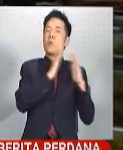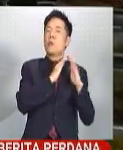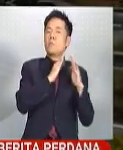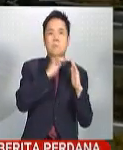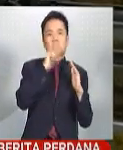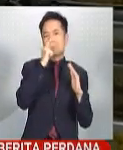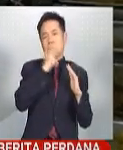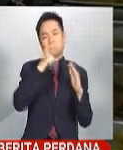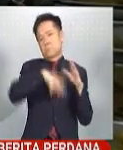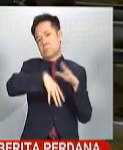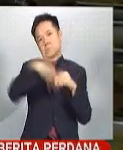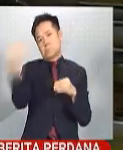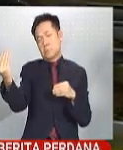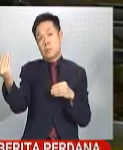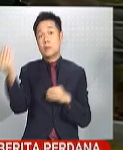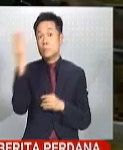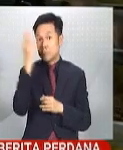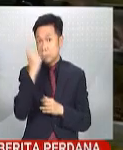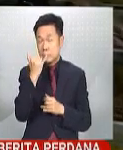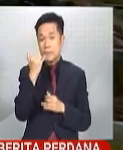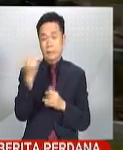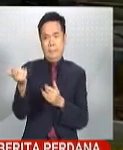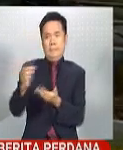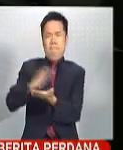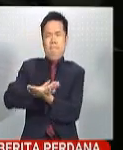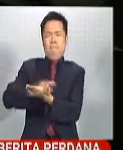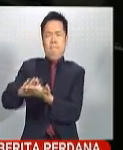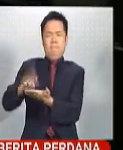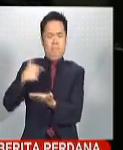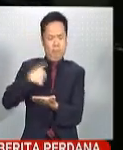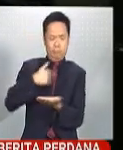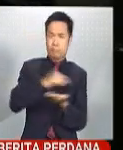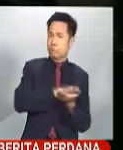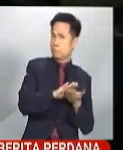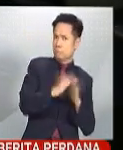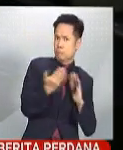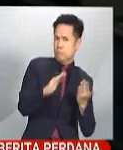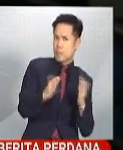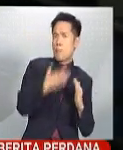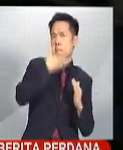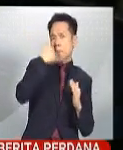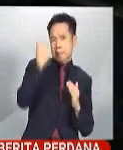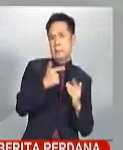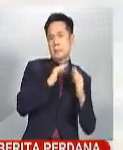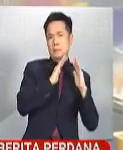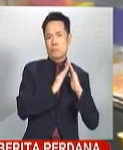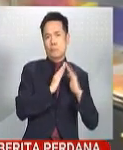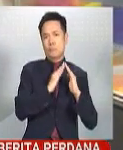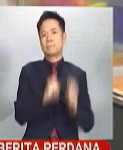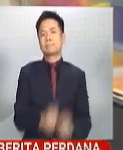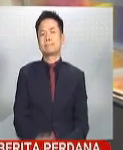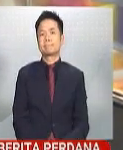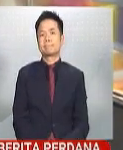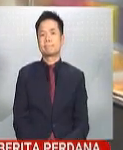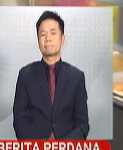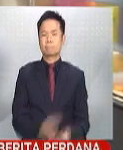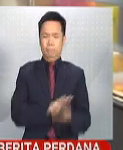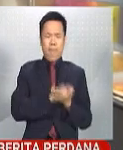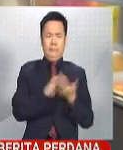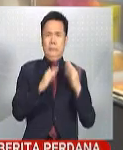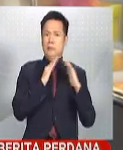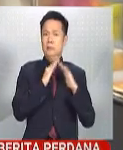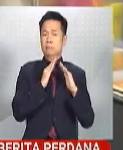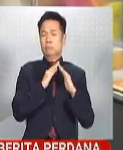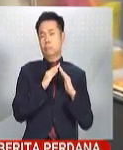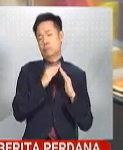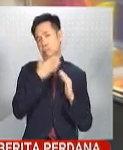makan di luar. Ini kerana aspek kebersihan dan keselamatan makanan yang lebih terjamin. Masak kat rumah more better